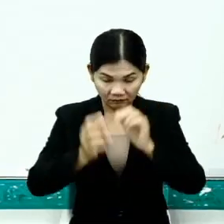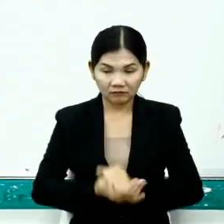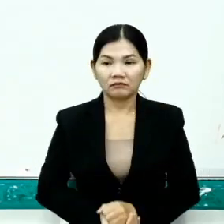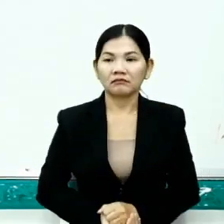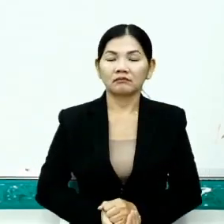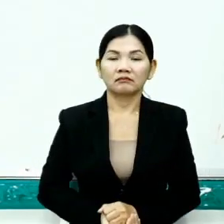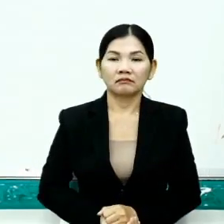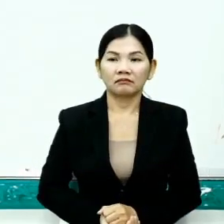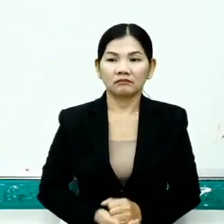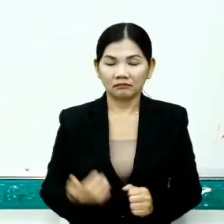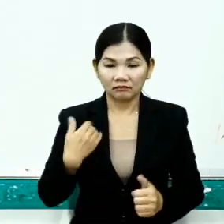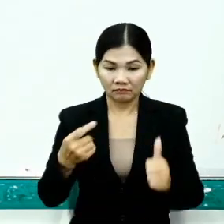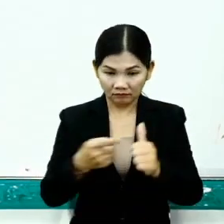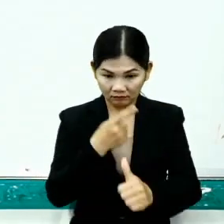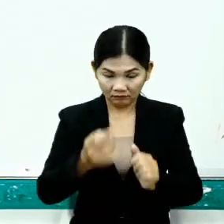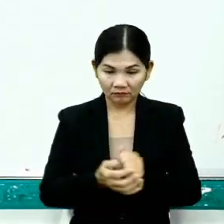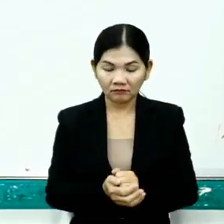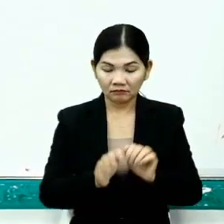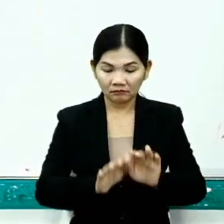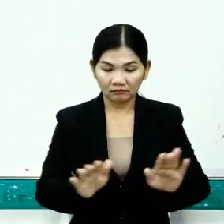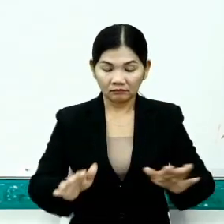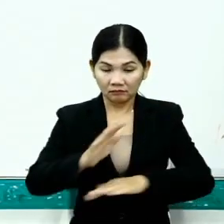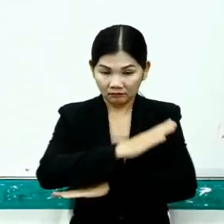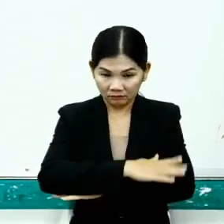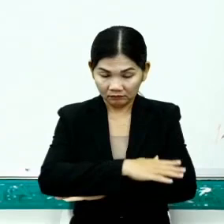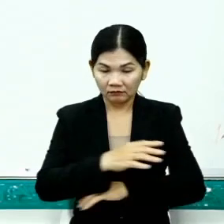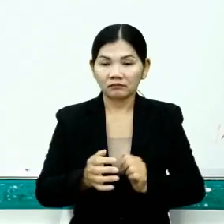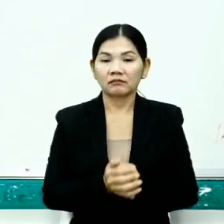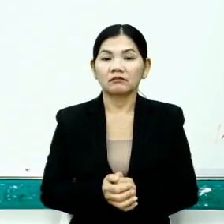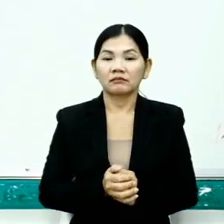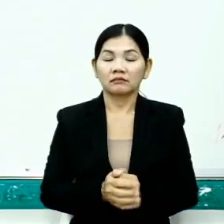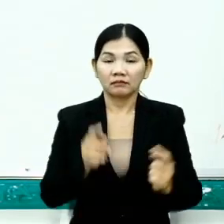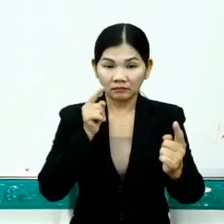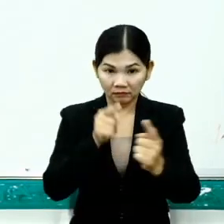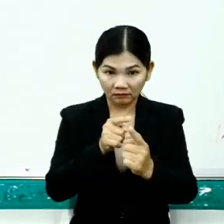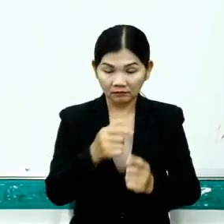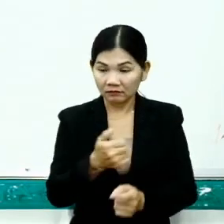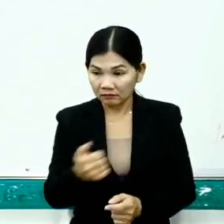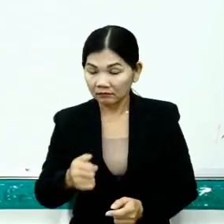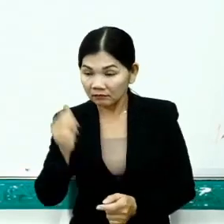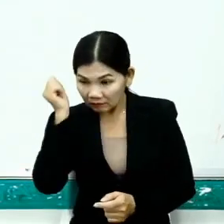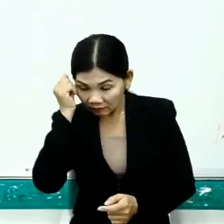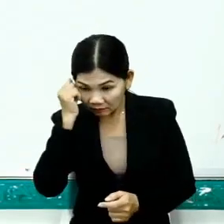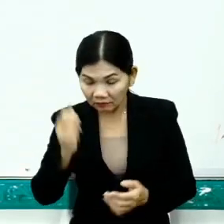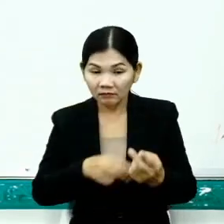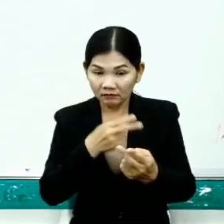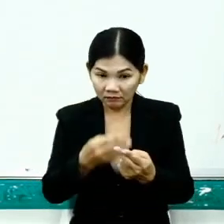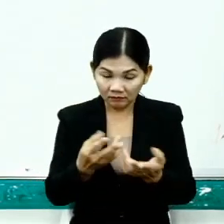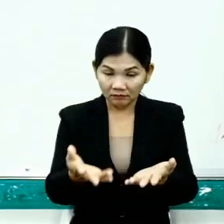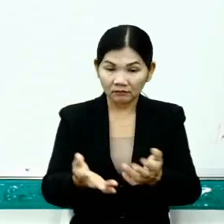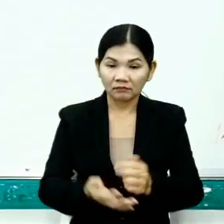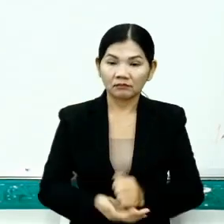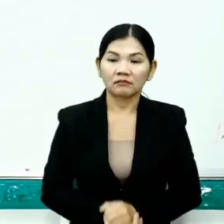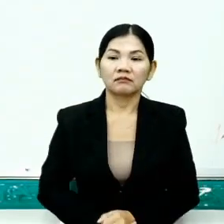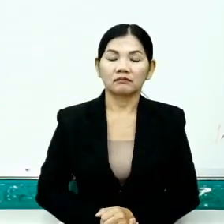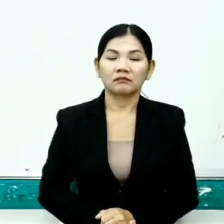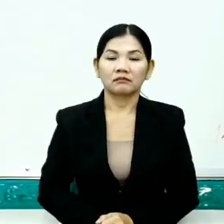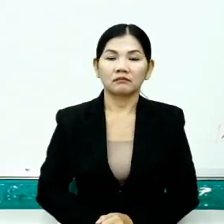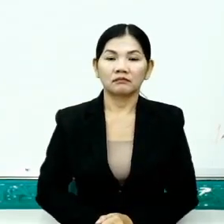nè giống môn đàn này kêu nồng cồn sầm rạ mảnh dưỡng riêng đàn á con nó chạm với con ai chay bầm này kêu lang quen ba